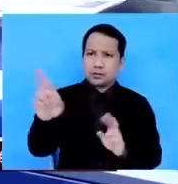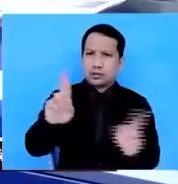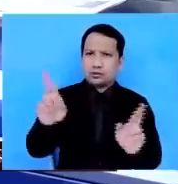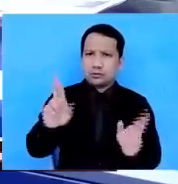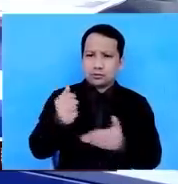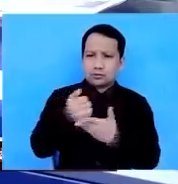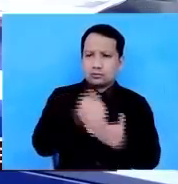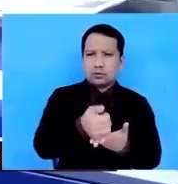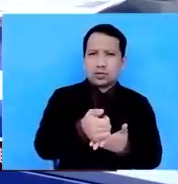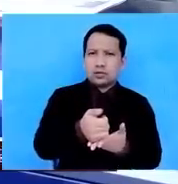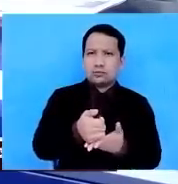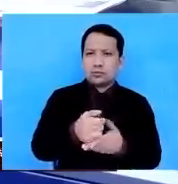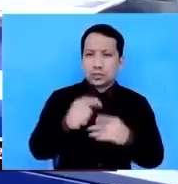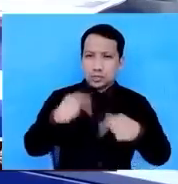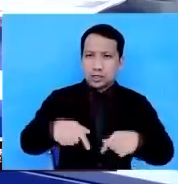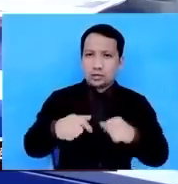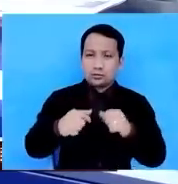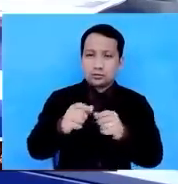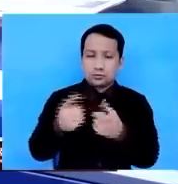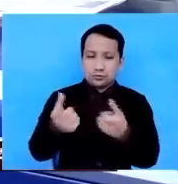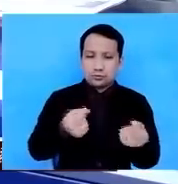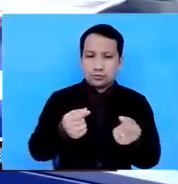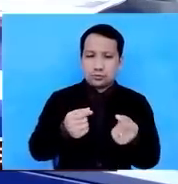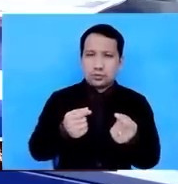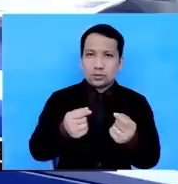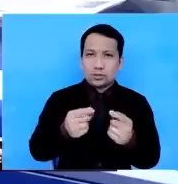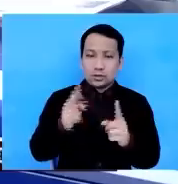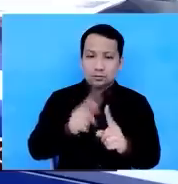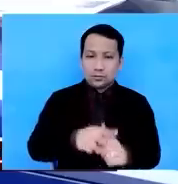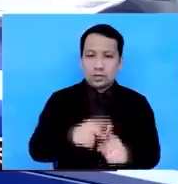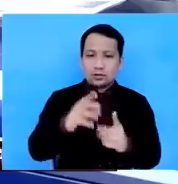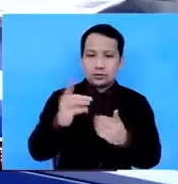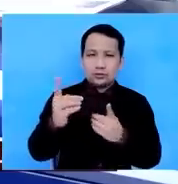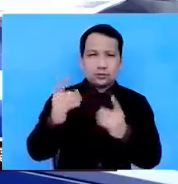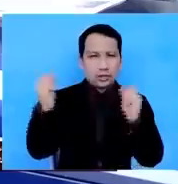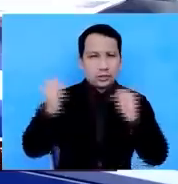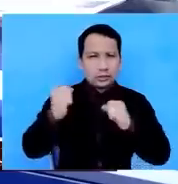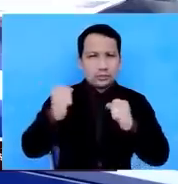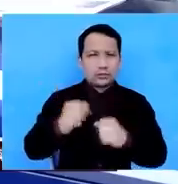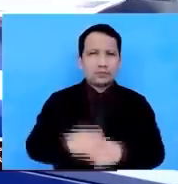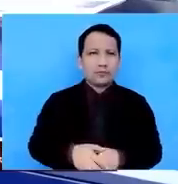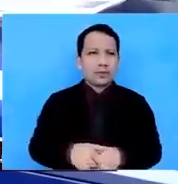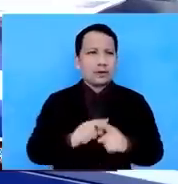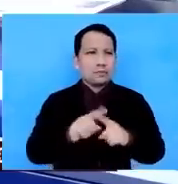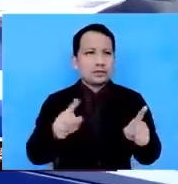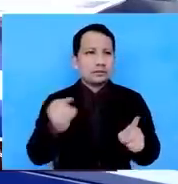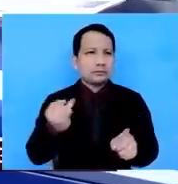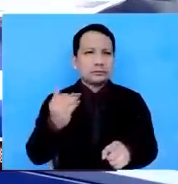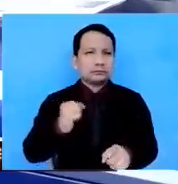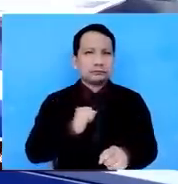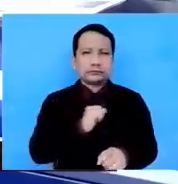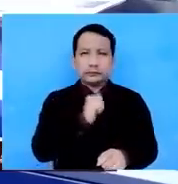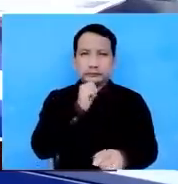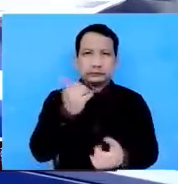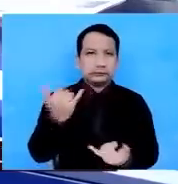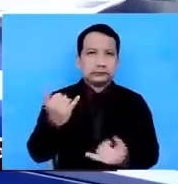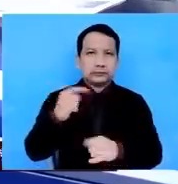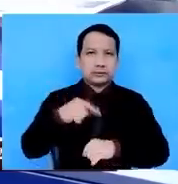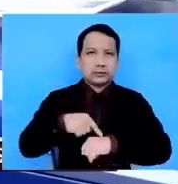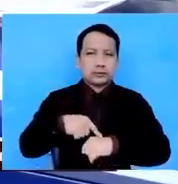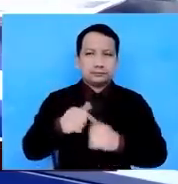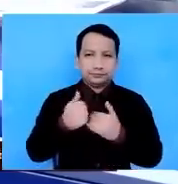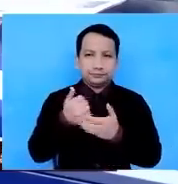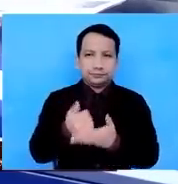para protekta ng Pilipinas laban sa China. Pero tingin ng ilang senador, hindi pa ito ang tamang panahon. Nasa frontline na balitang yan,